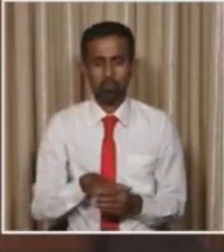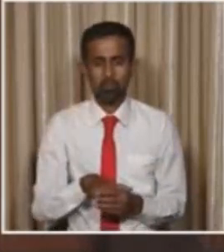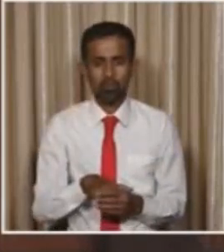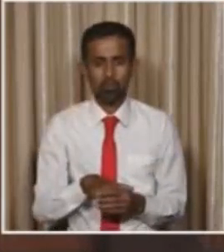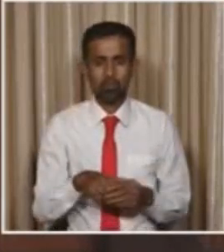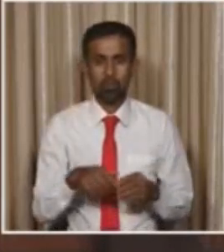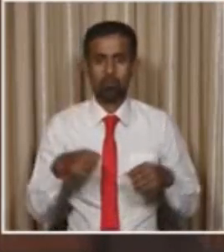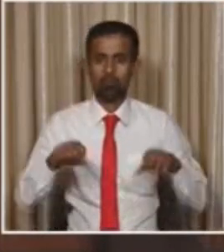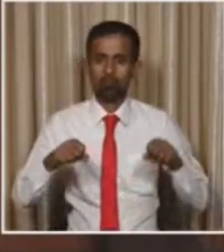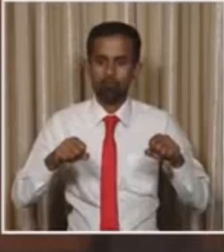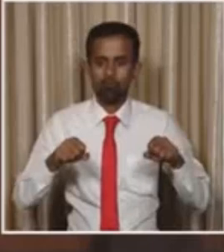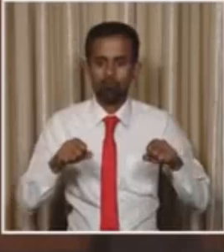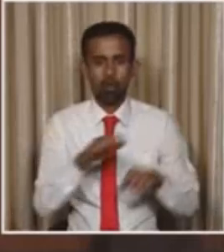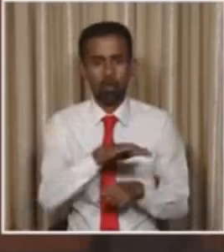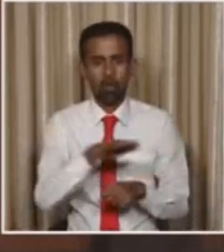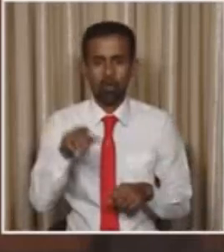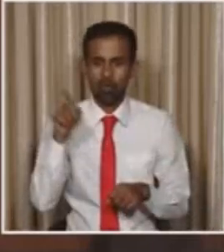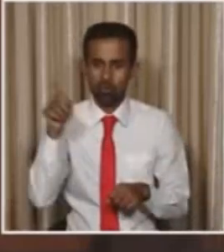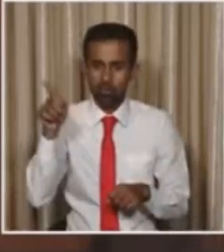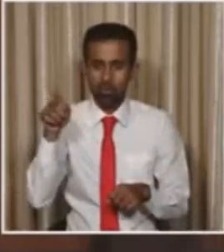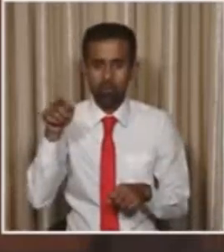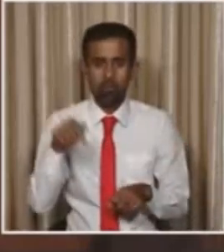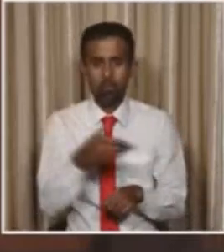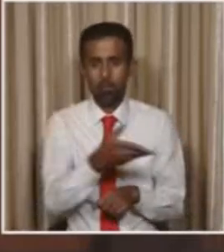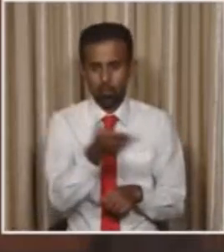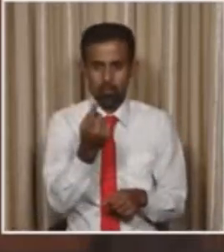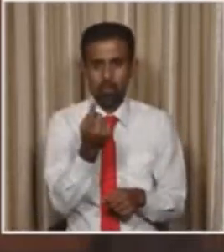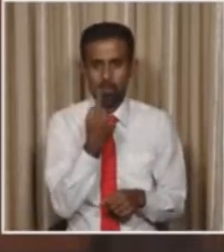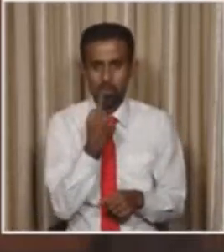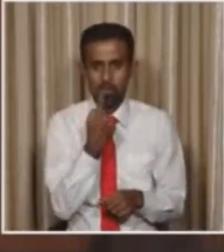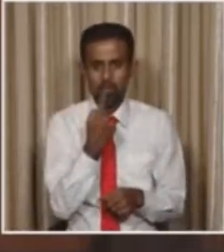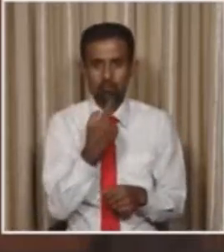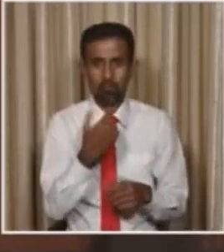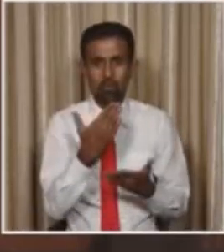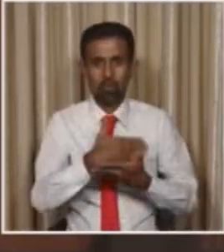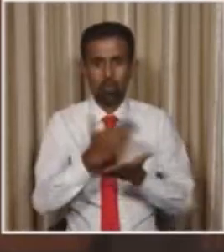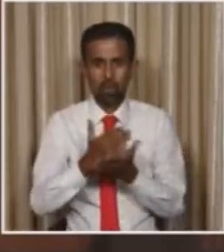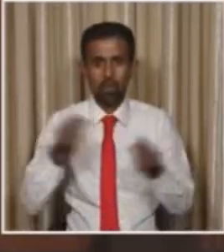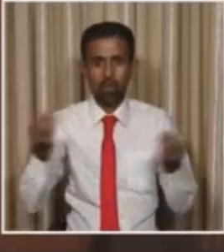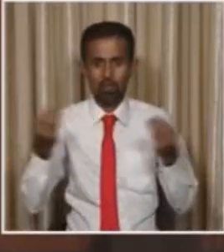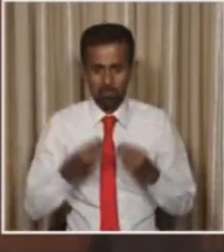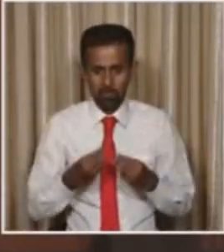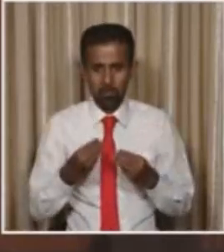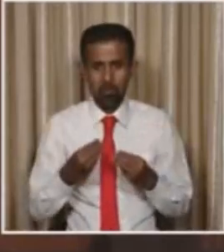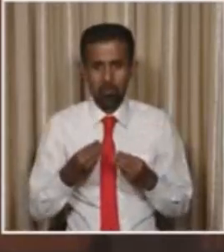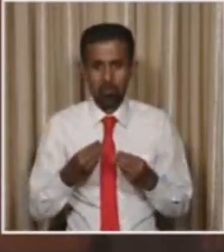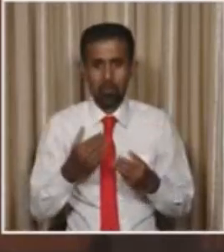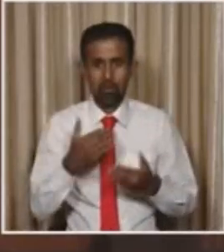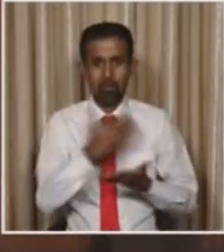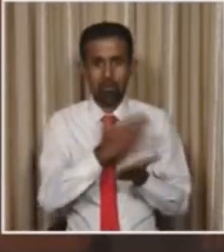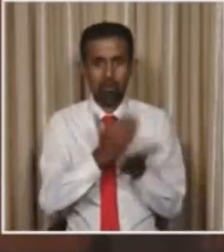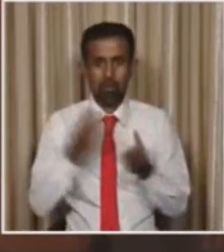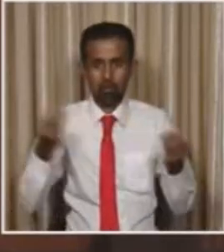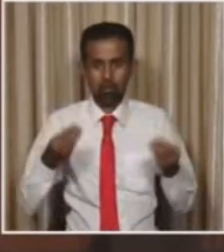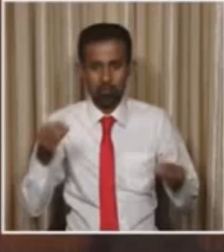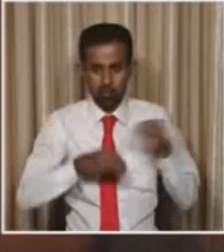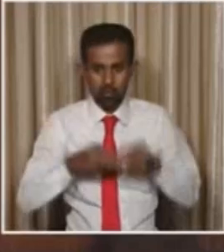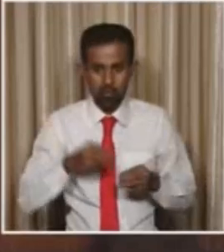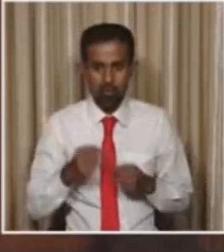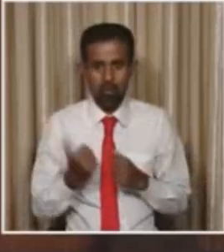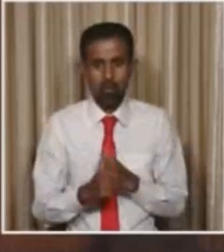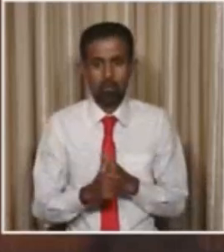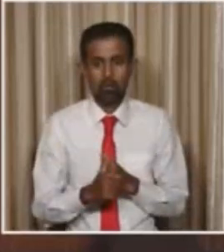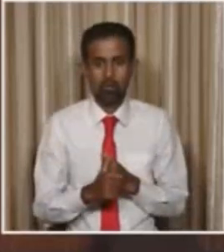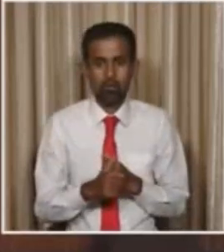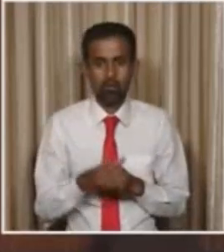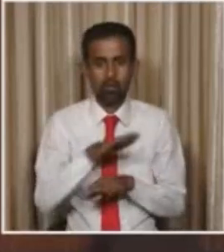மோட்டர் பைக் பதின தருவான்ட்டு நத்தாங்க மே தனட்ட உபத்துமா கியப்பேக்க கேலி பார்ட்ஸ் கினல்ல அப்பே ஹிம்ச மத்துமா கியூவா பார்ட்ஸ் கினல்ல அசெம்பிள் கரங்க ஏனோ இது மேல்